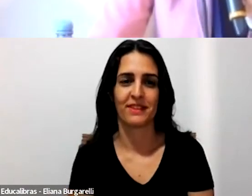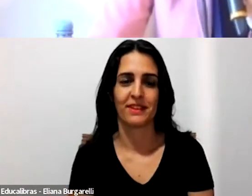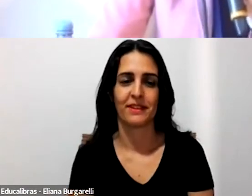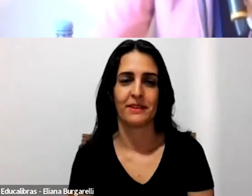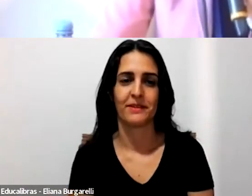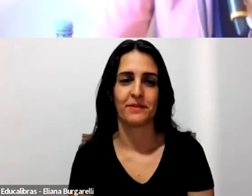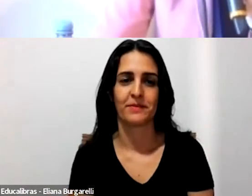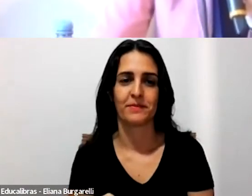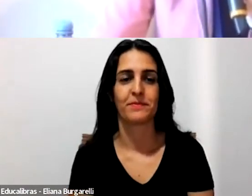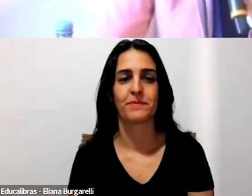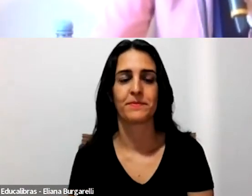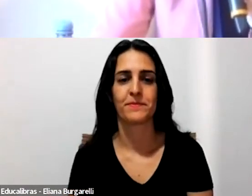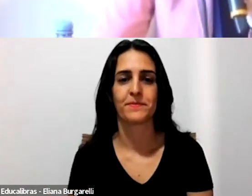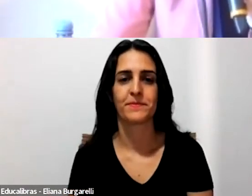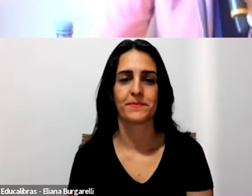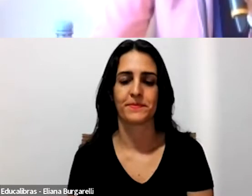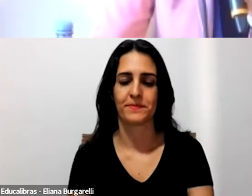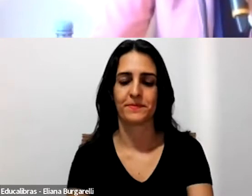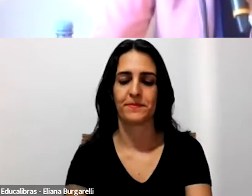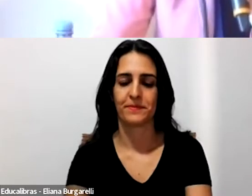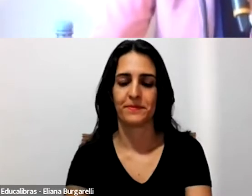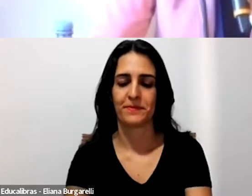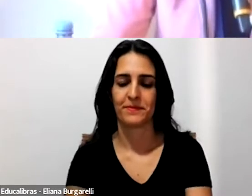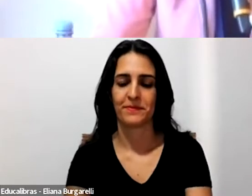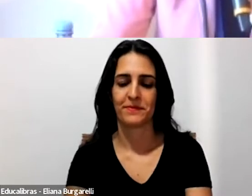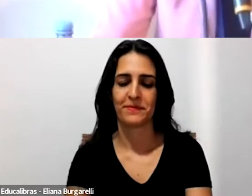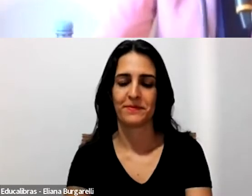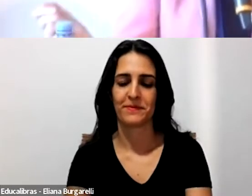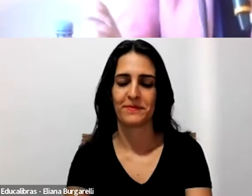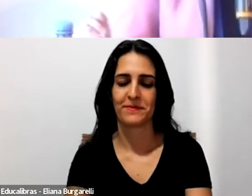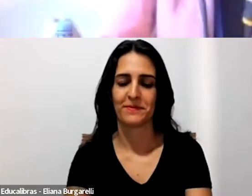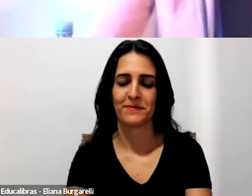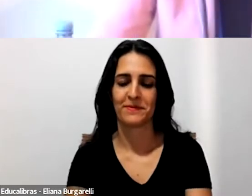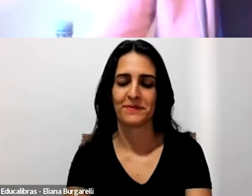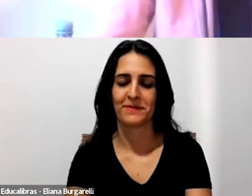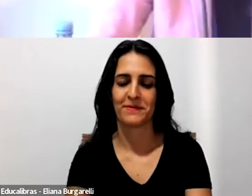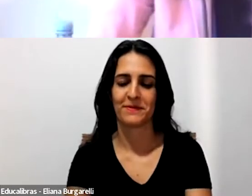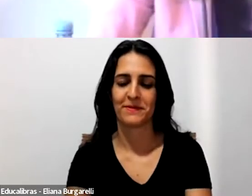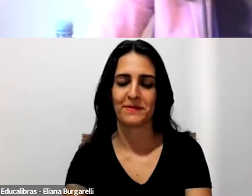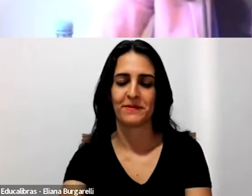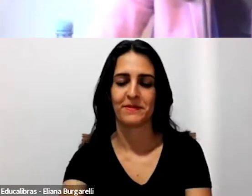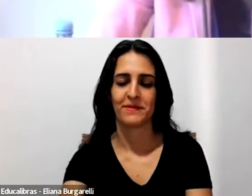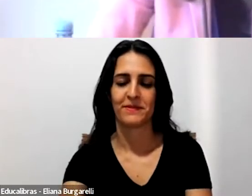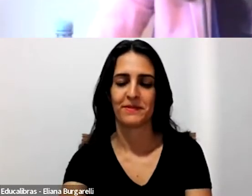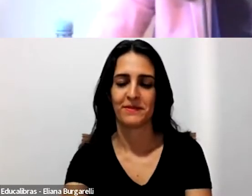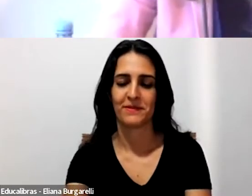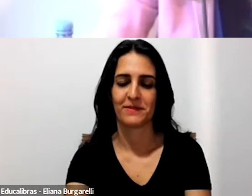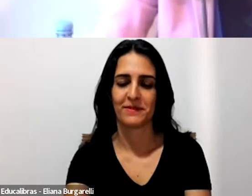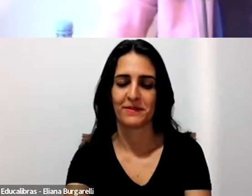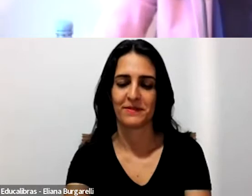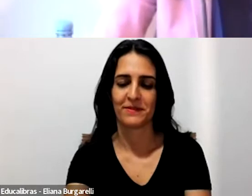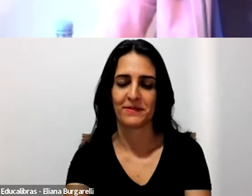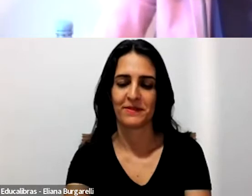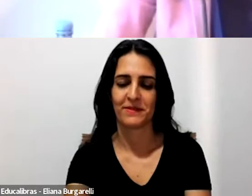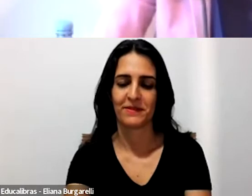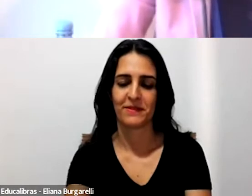o programa PPG7 não teria tido sucesso. Et par exemple, ce sont les ONG et